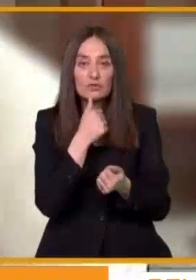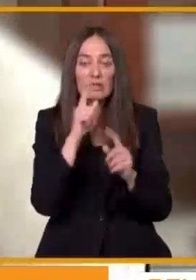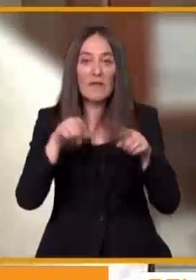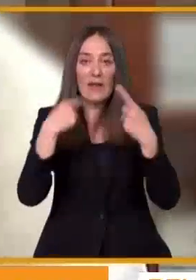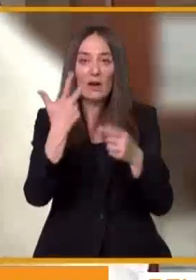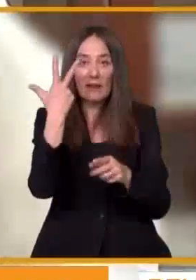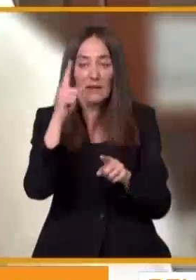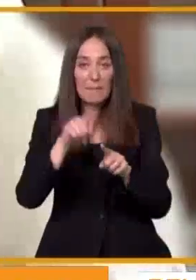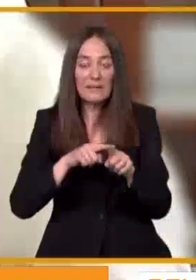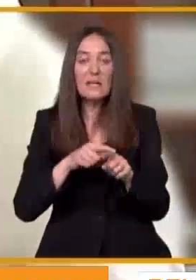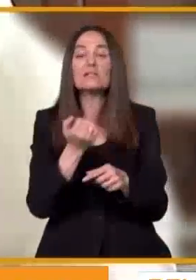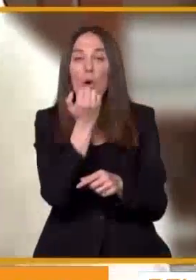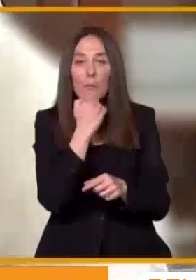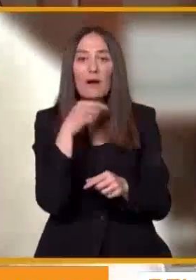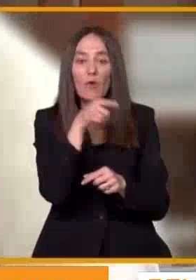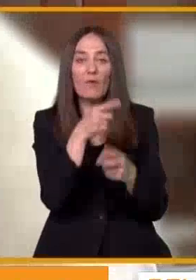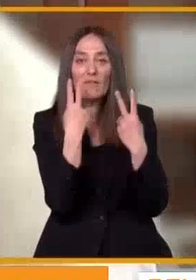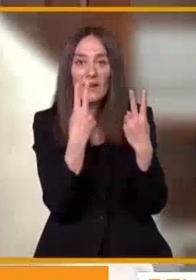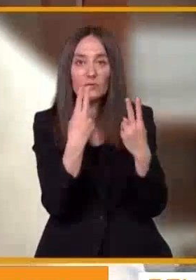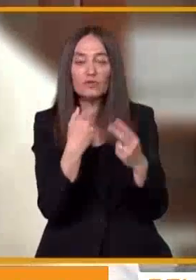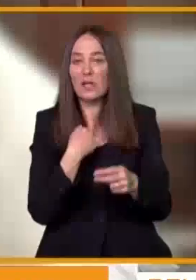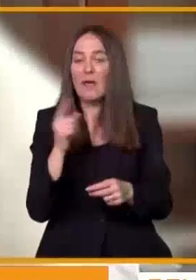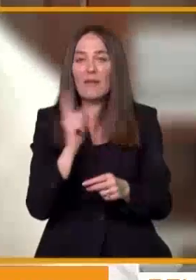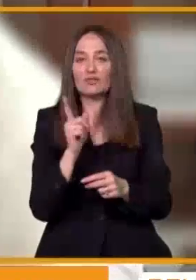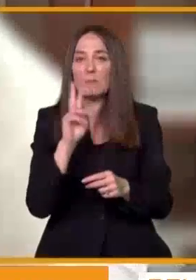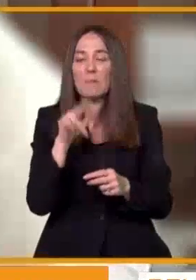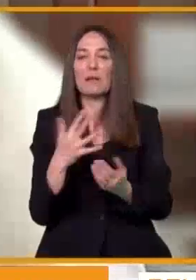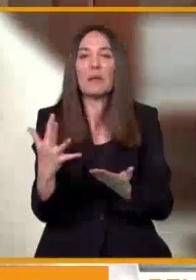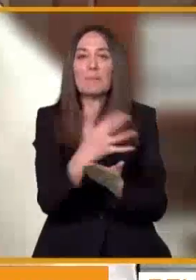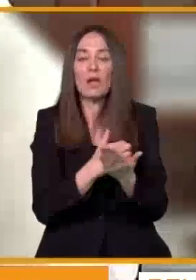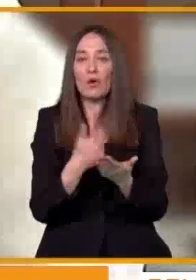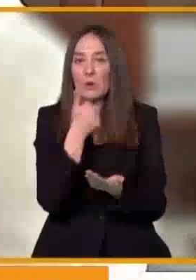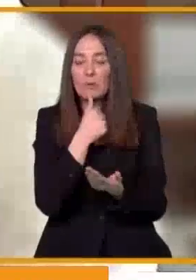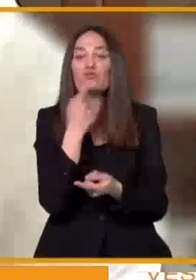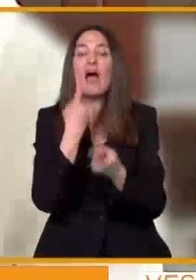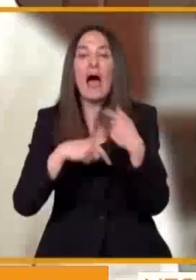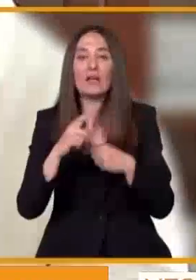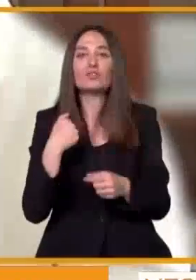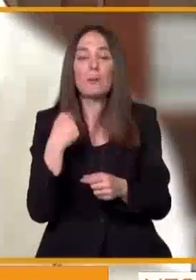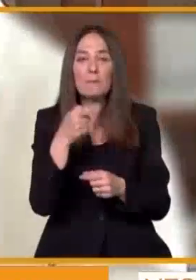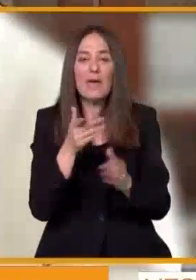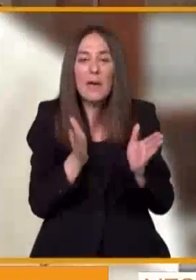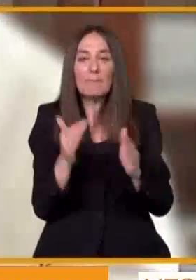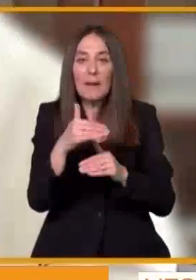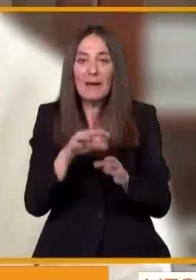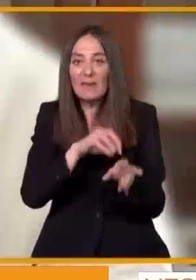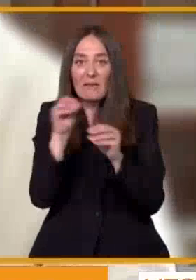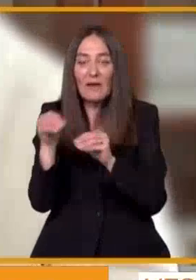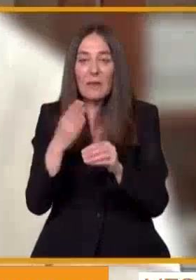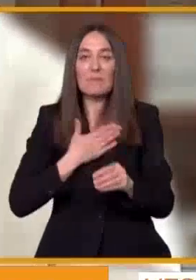naredna 3 meseca upravo u ovom iznosu, jer nećemo imati prihoda u budžetu, ali ćemo mi prepakivanjem našeg